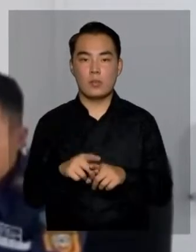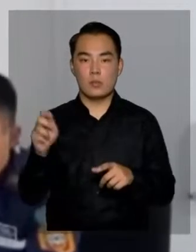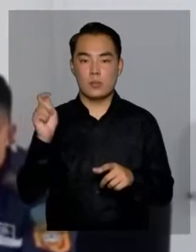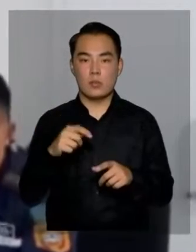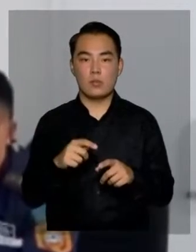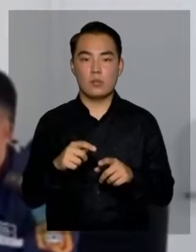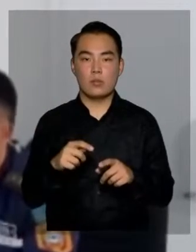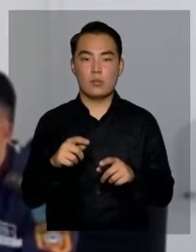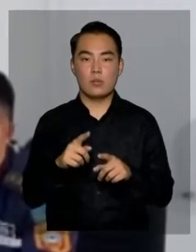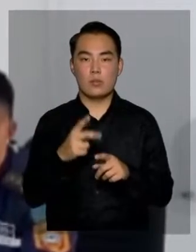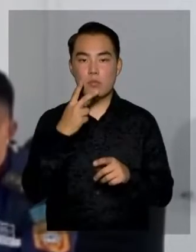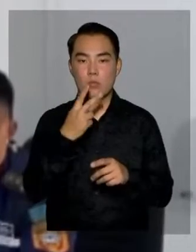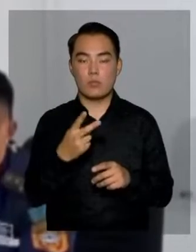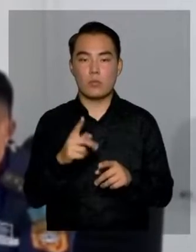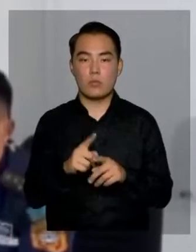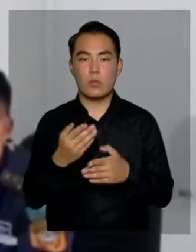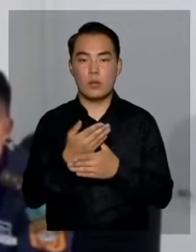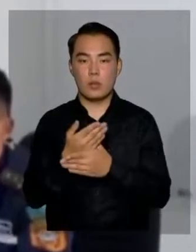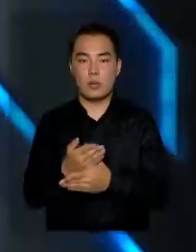су қашырту жұмыстары атқарылды.